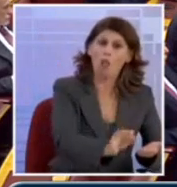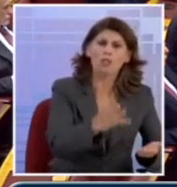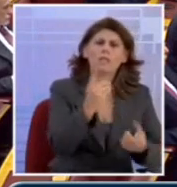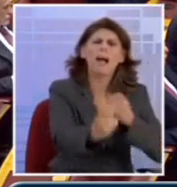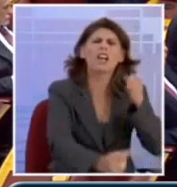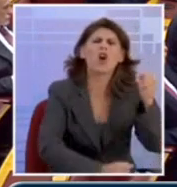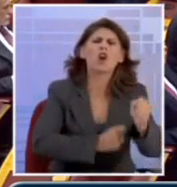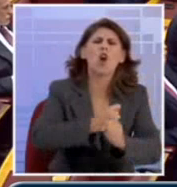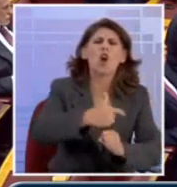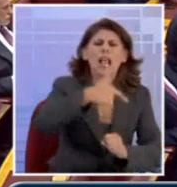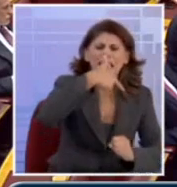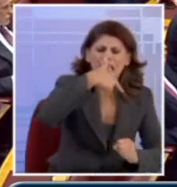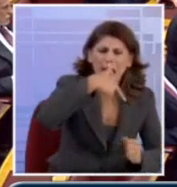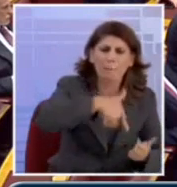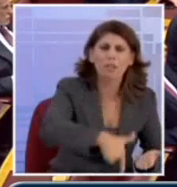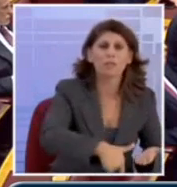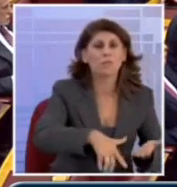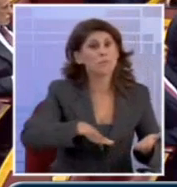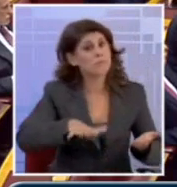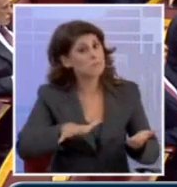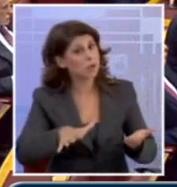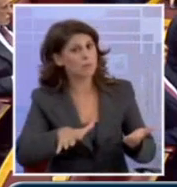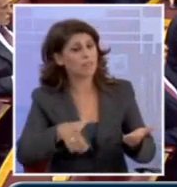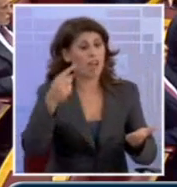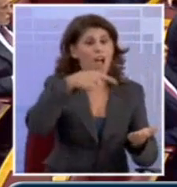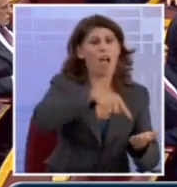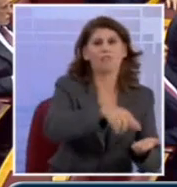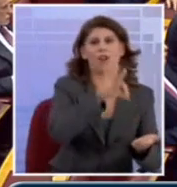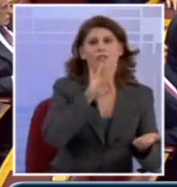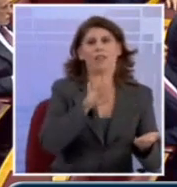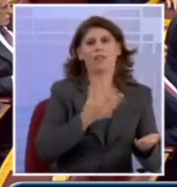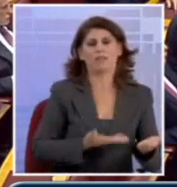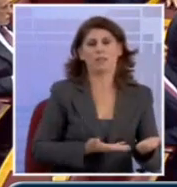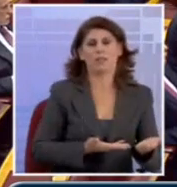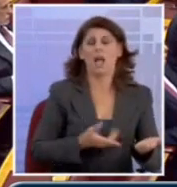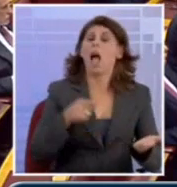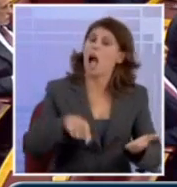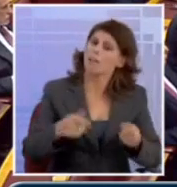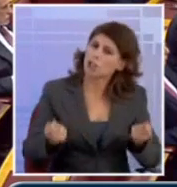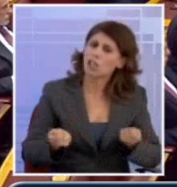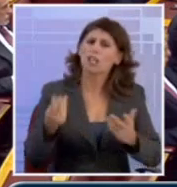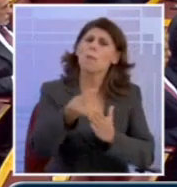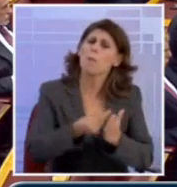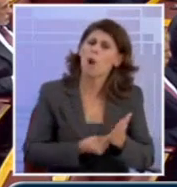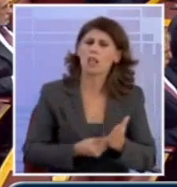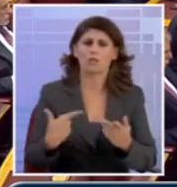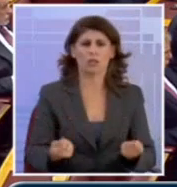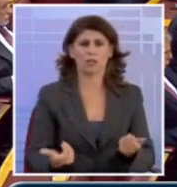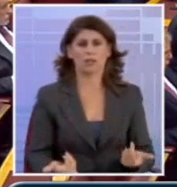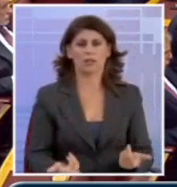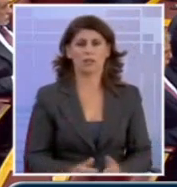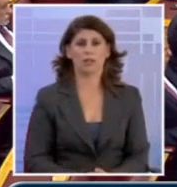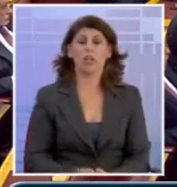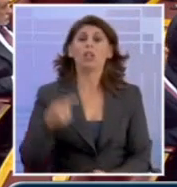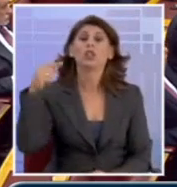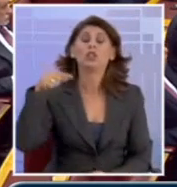μακροχρόνιες ταπεινώσεις, είναι πολύ πιθανό να διαλέξει το δεύτερο. Έτσι έχει γίνει πολλές φορές.